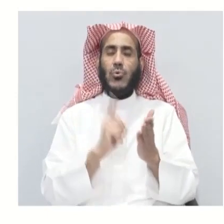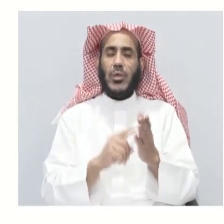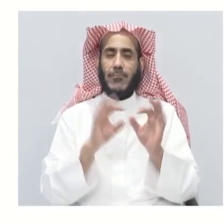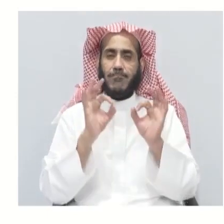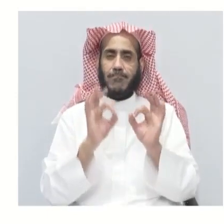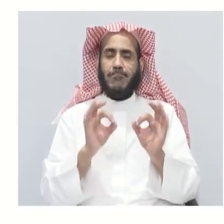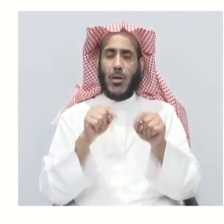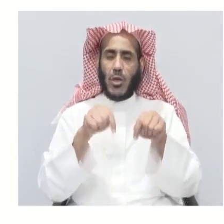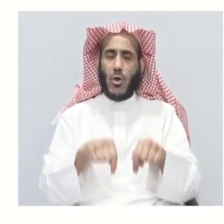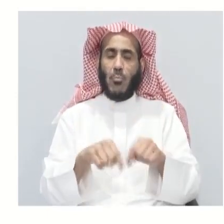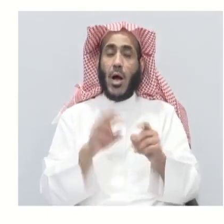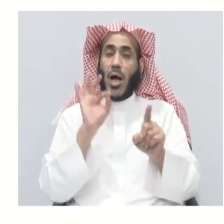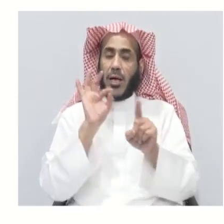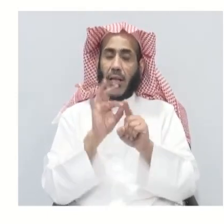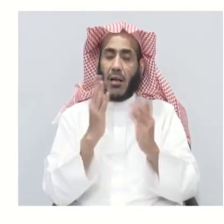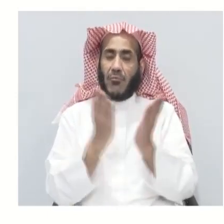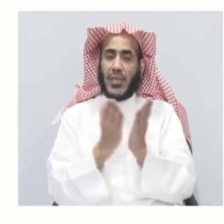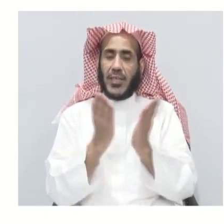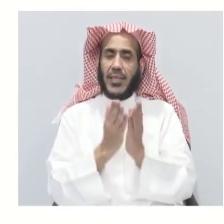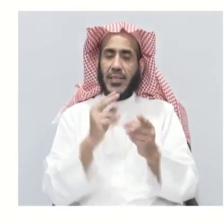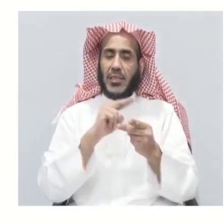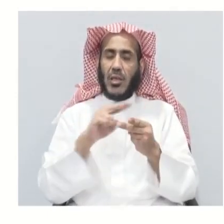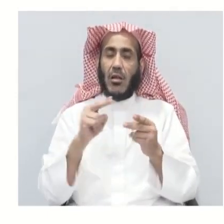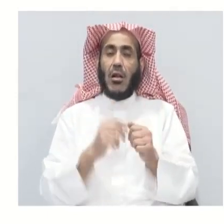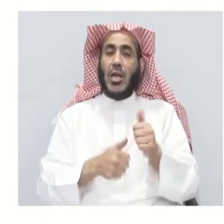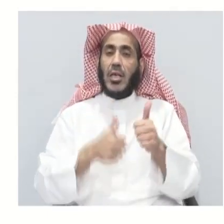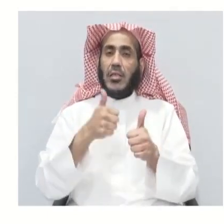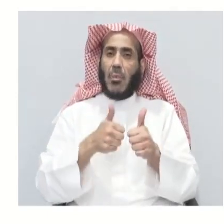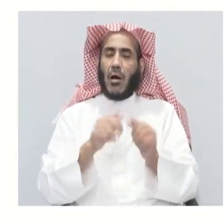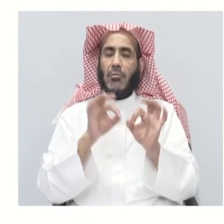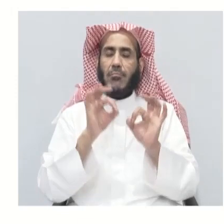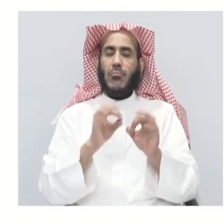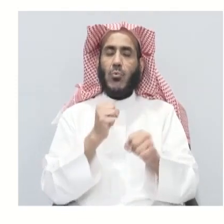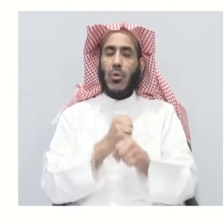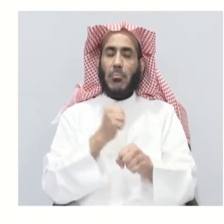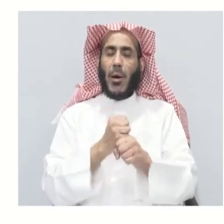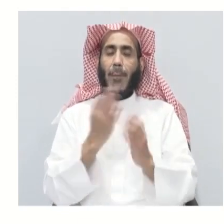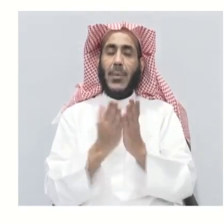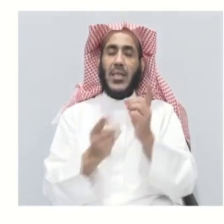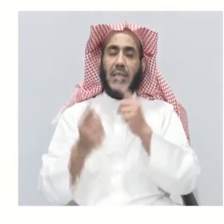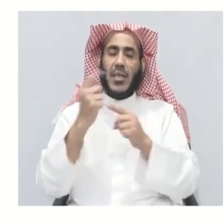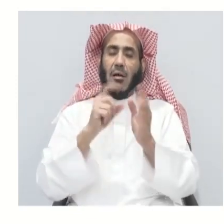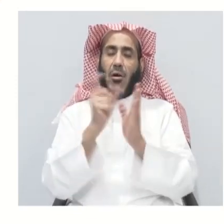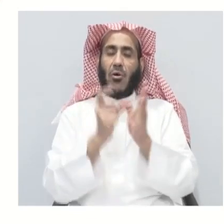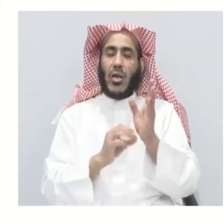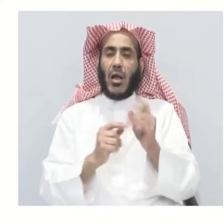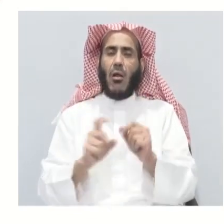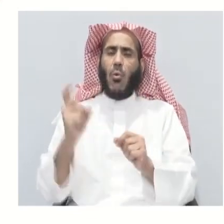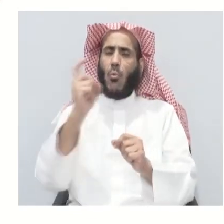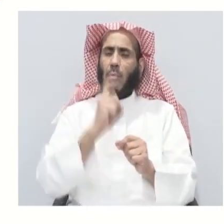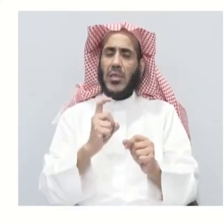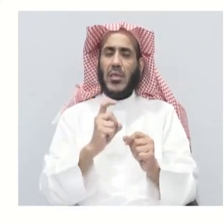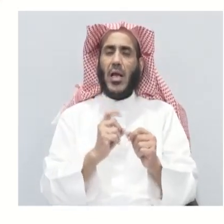هذا اليوم اهداف الدرس ان نحل الاختبار المقنن ان نطبق ما درسناه من قوانين على مسائل